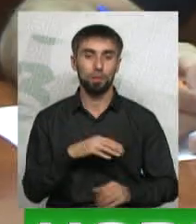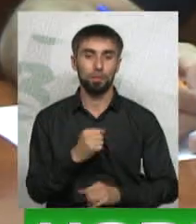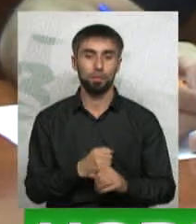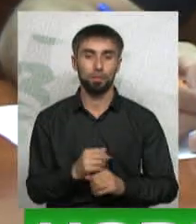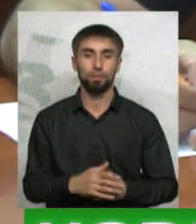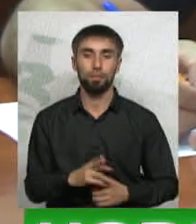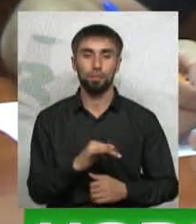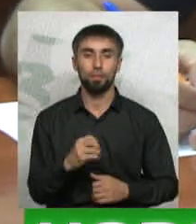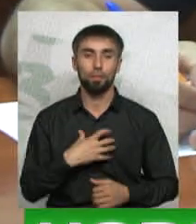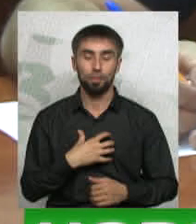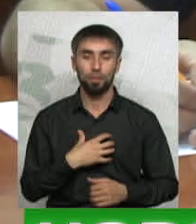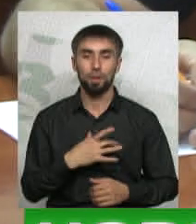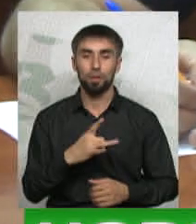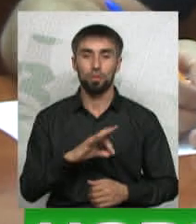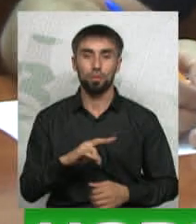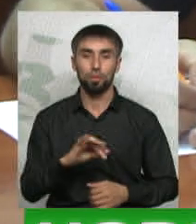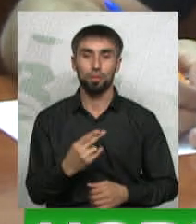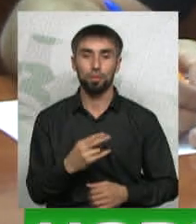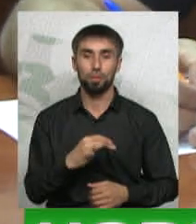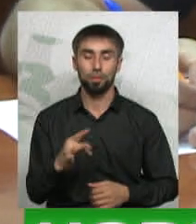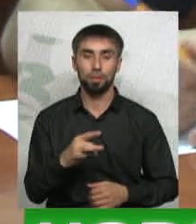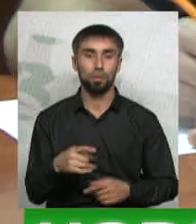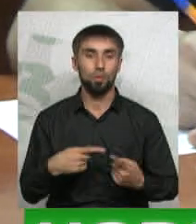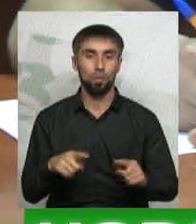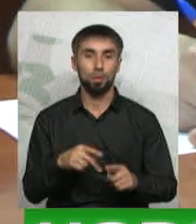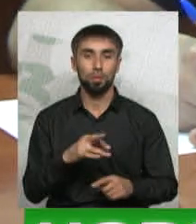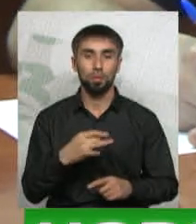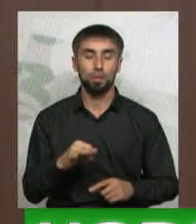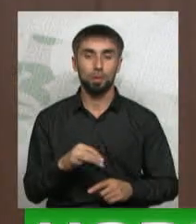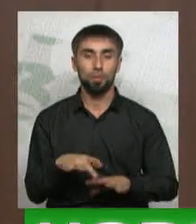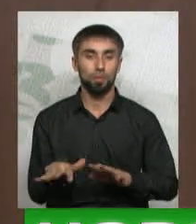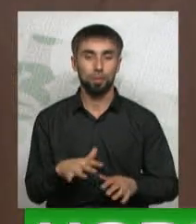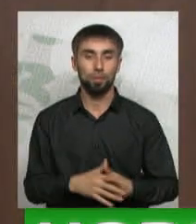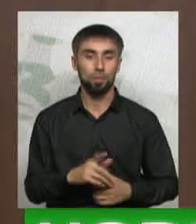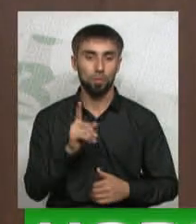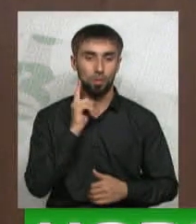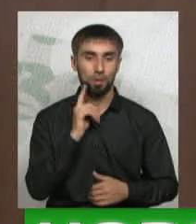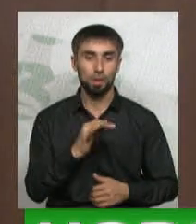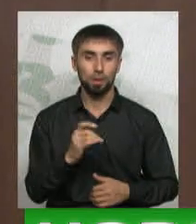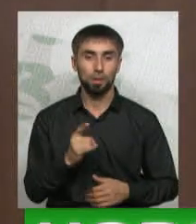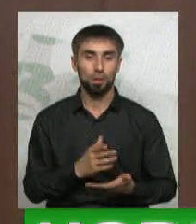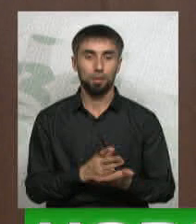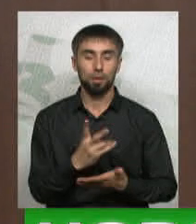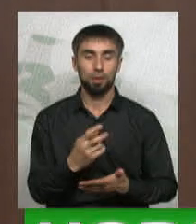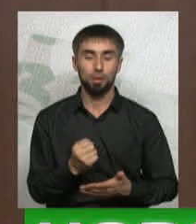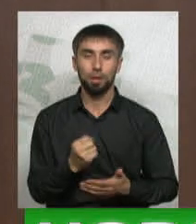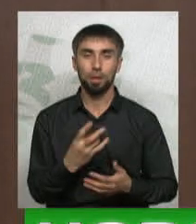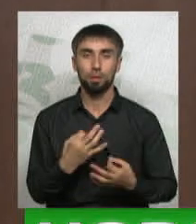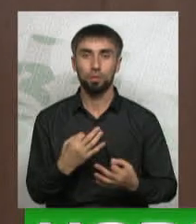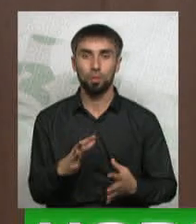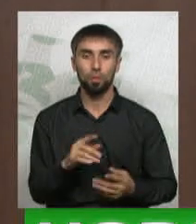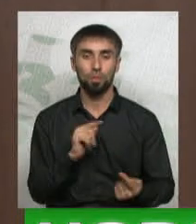сделано. Крайне важна роль национальных диаспор в организации профилактических мероприятий в молодежной среде, направленных на